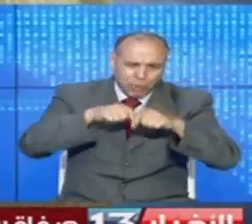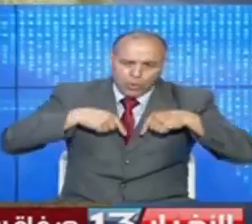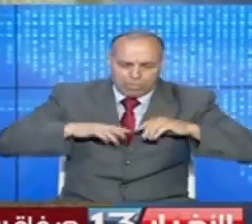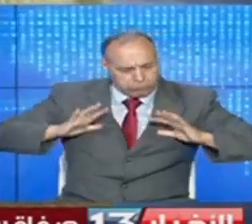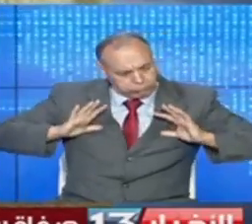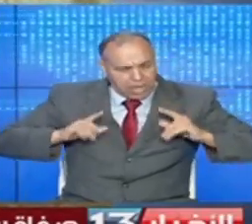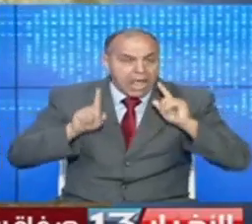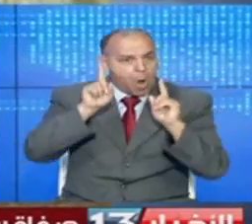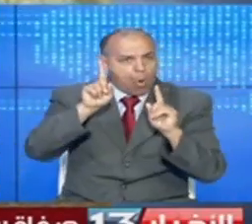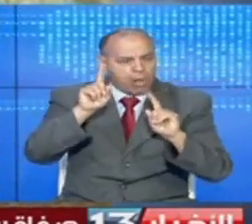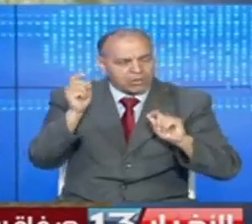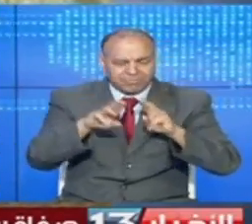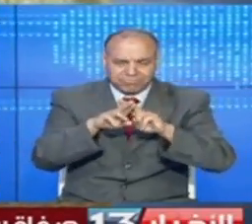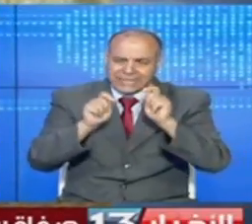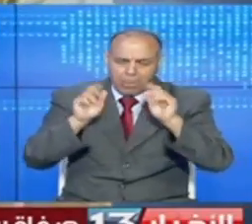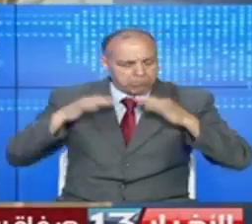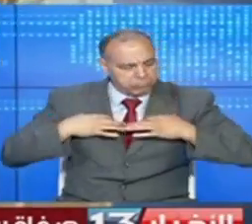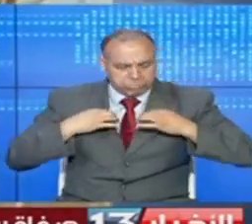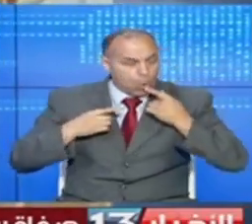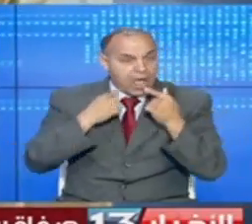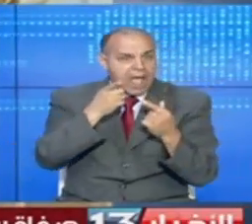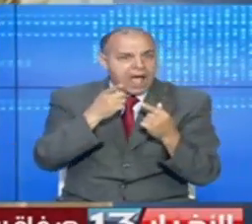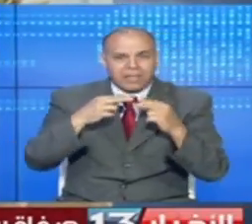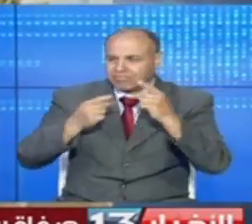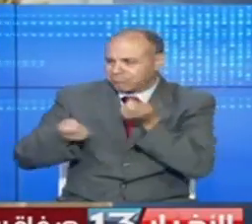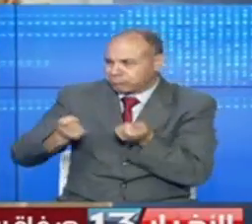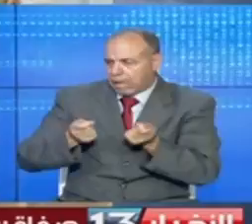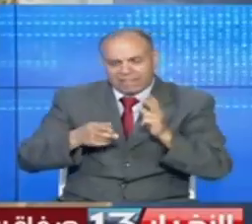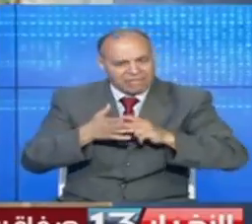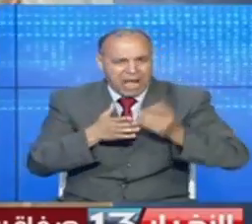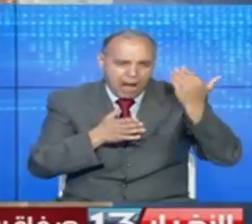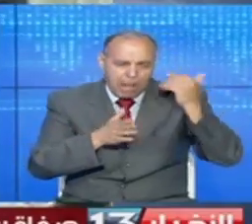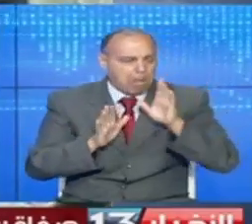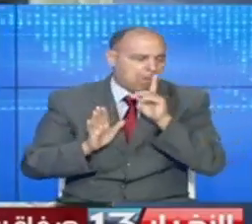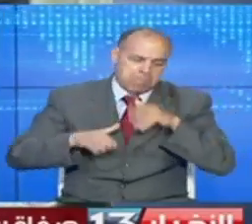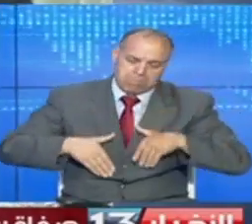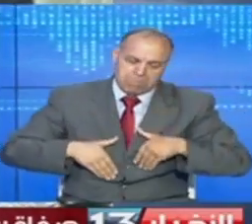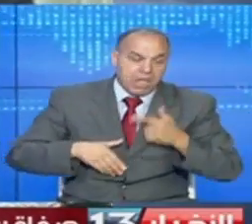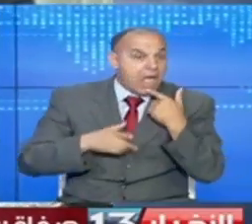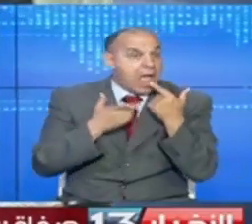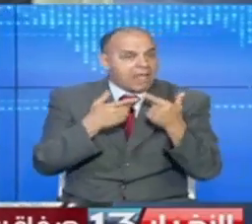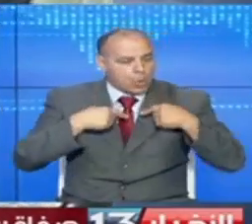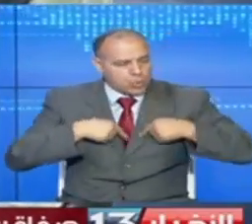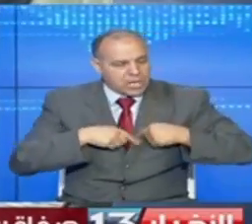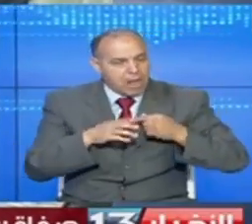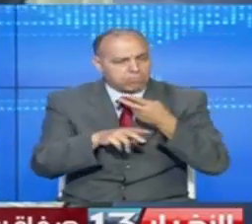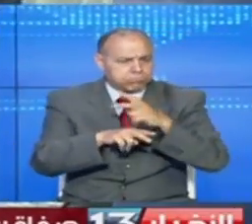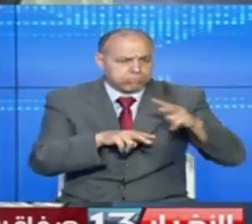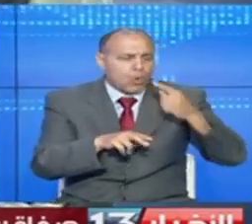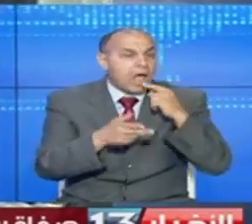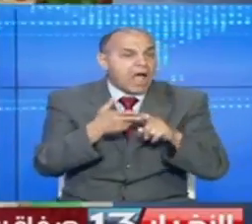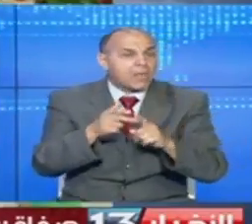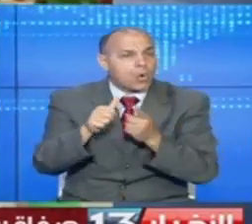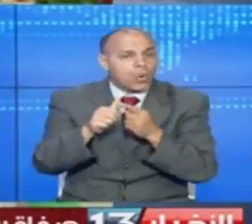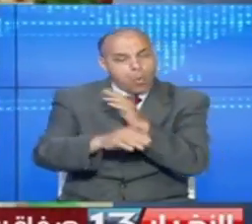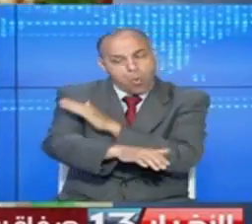الحكومة أو حدوث فراغ سياسي، كما أنه لن يساوم بخصوص الاتفاقيات السابقة المنضاة مع الحكومة في مختلف القطاعات،